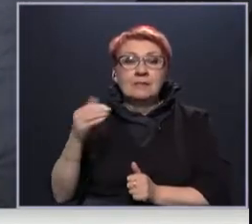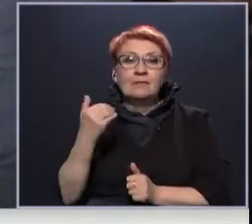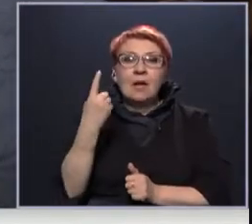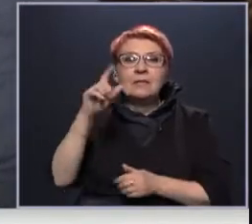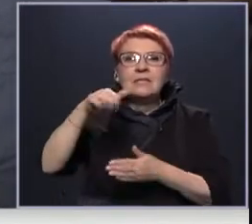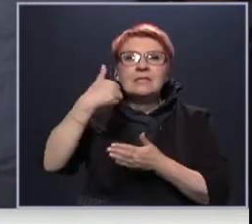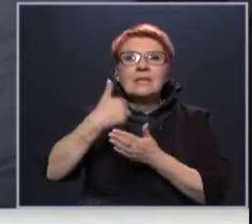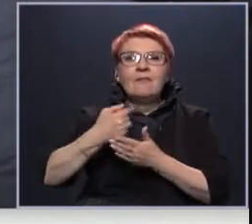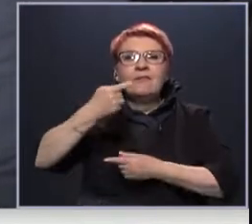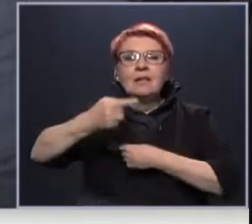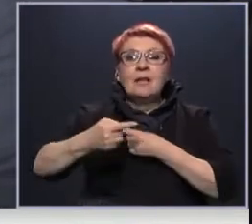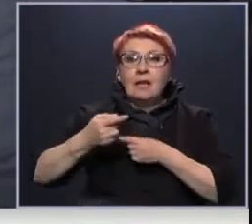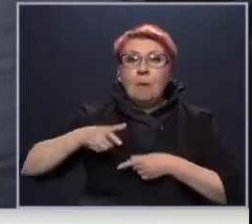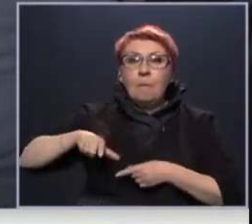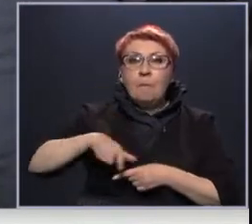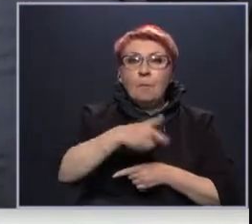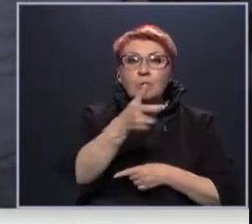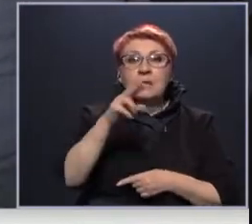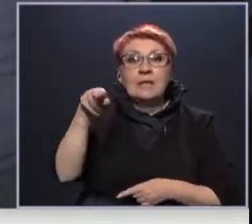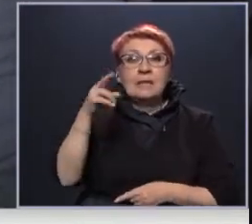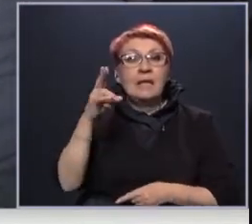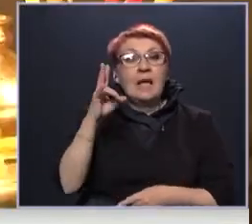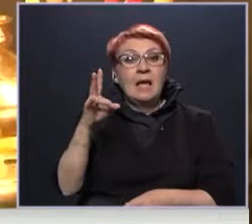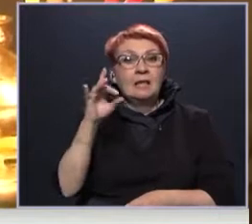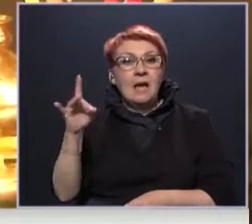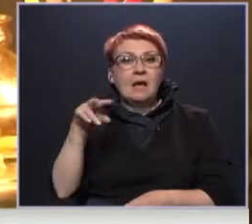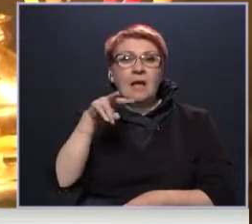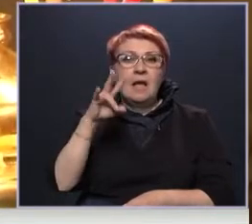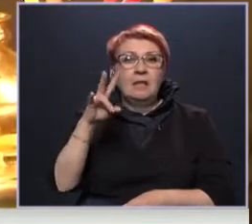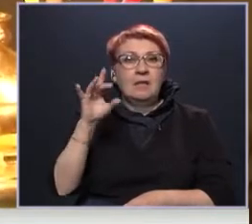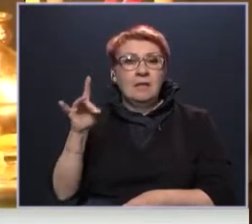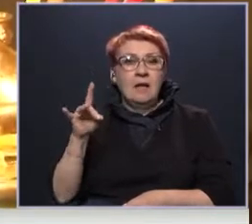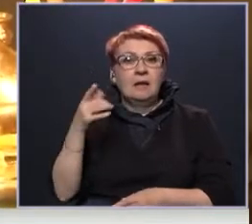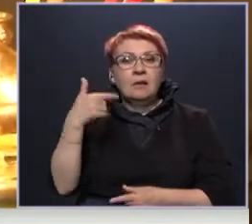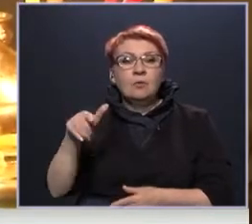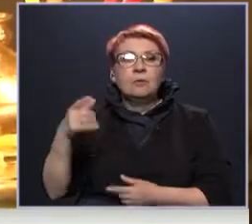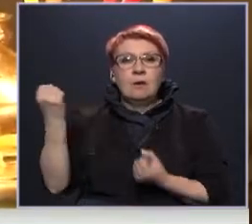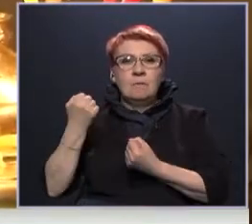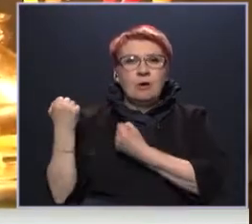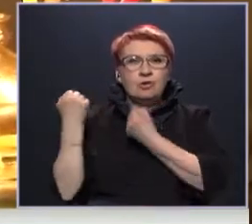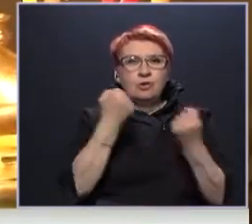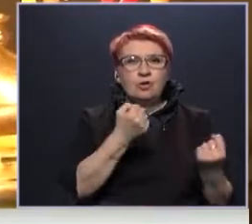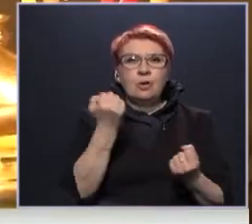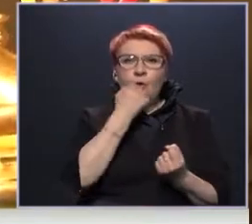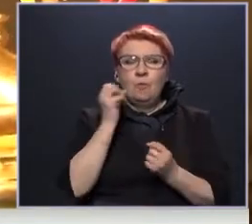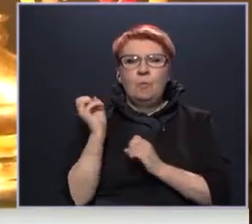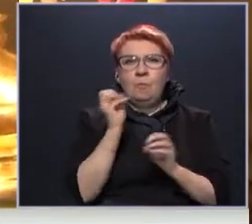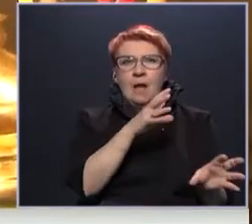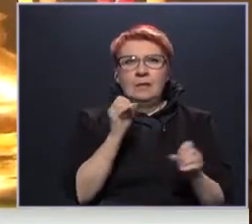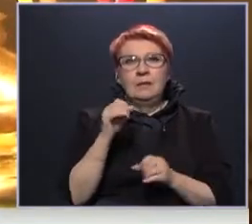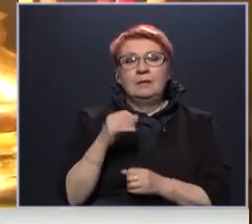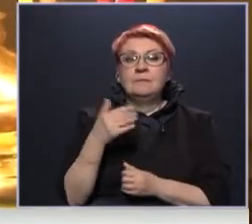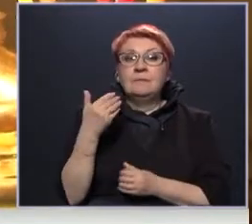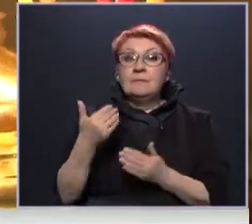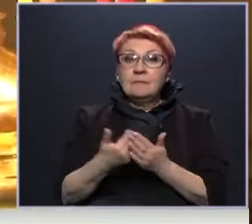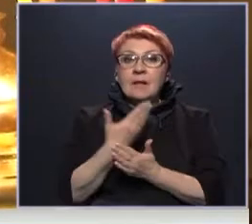из главных транзитных путей в ДНР и ЛНР, по которому идут гуманитарные грузы. Прихожанами храма давно стали